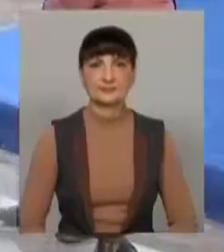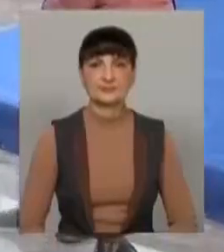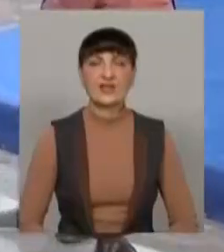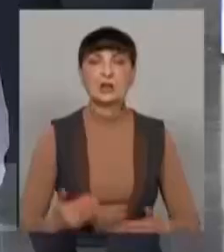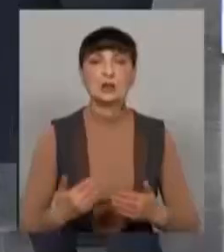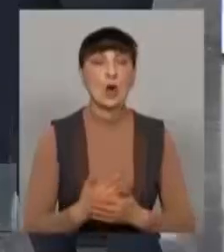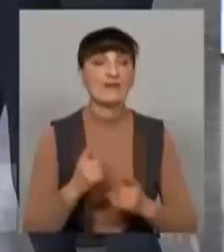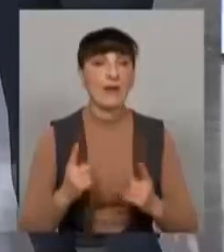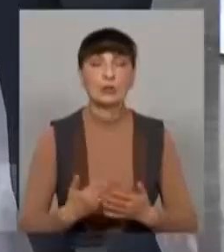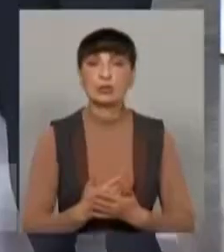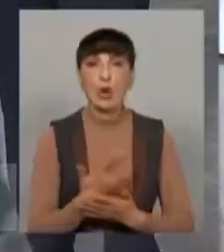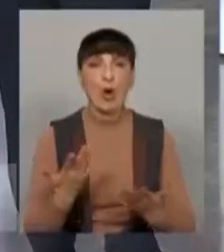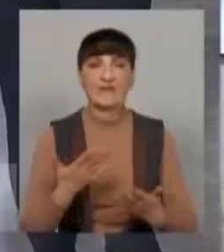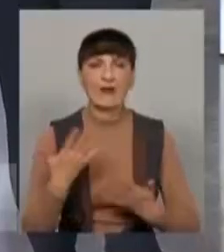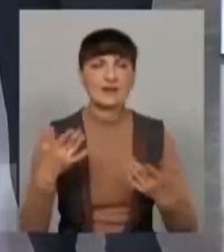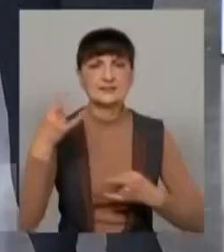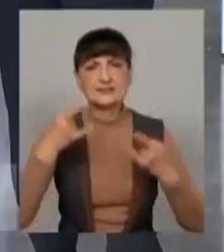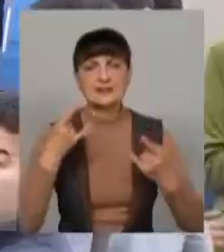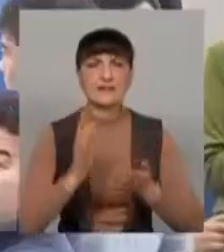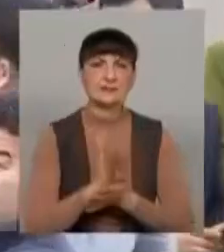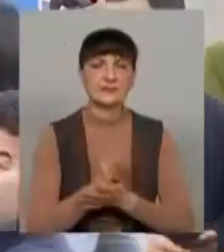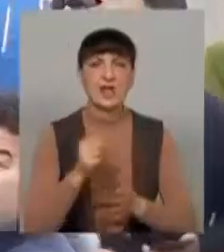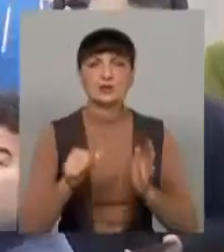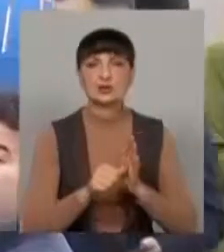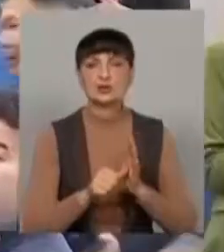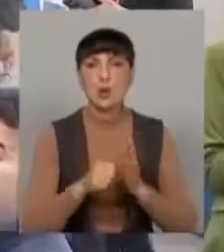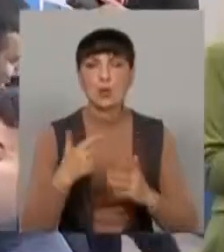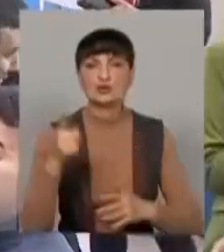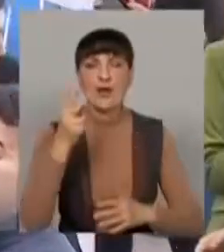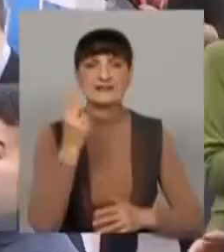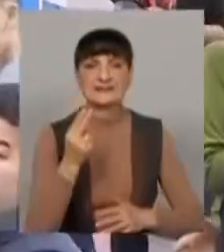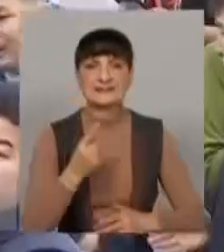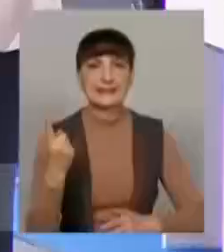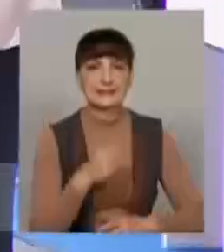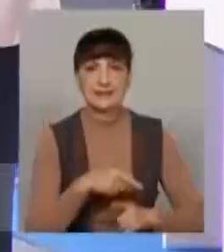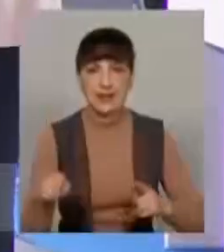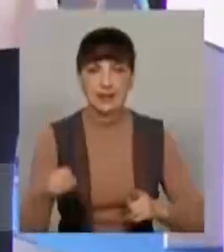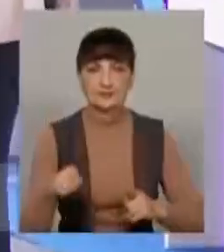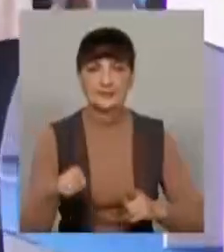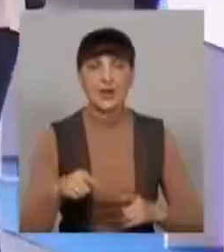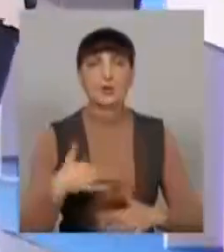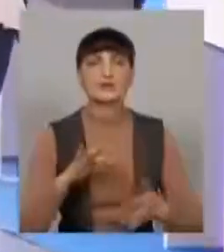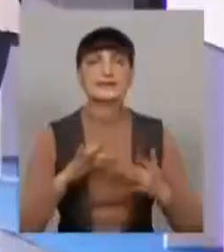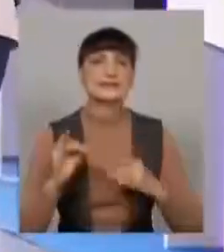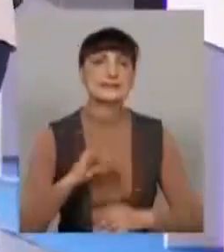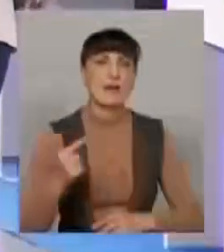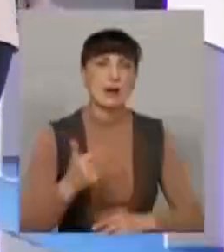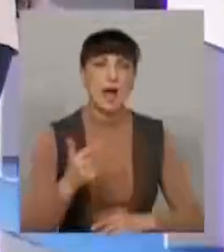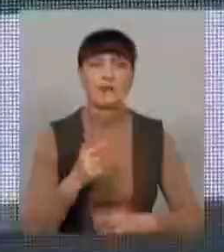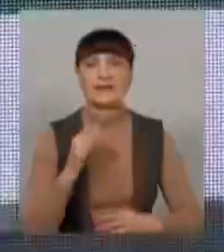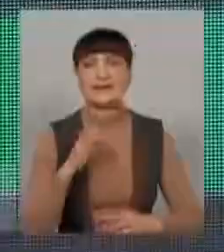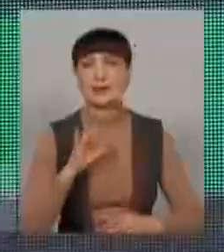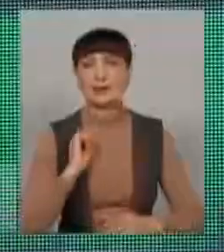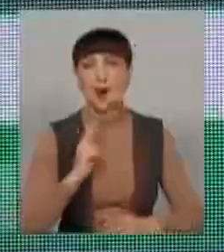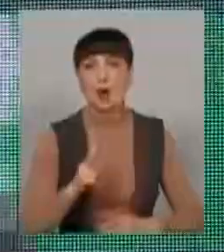Новая реальность, новые медиа. Тематика шестой астанинской недели акцентирована именно на цифровом контенте. Инстаграм, ТикТок, Ютуб. Без них